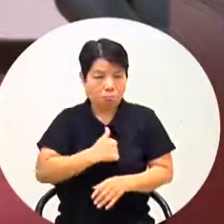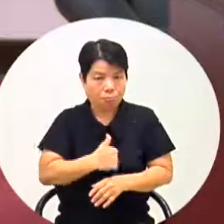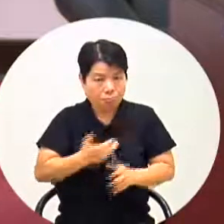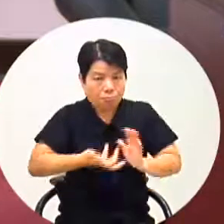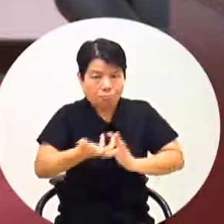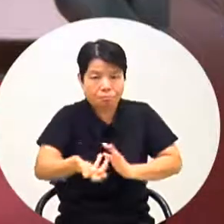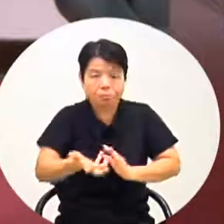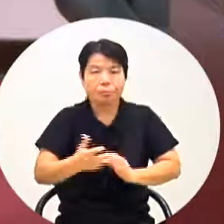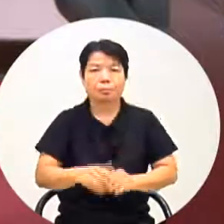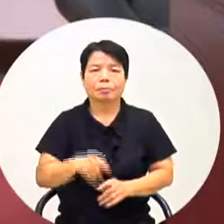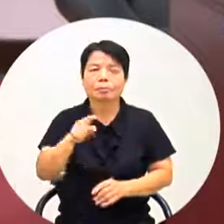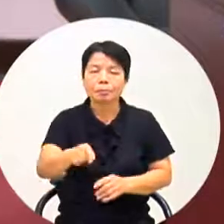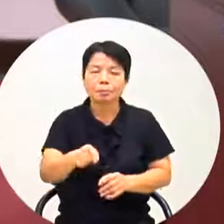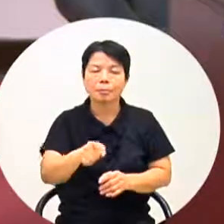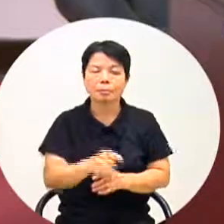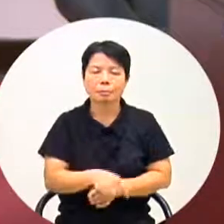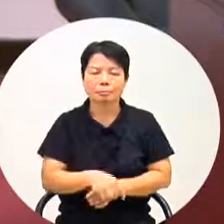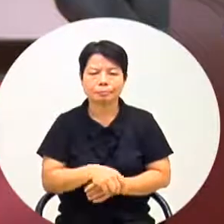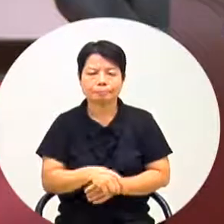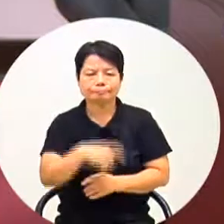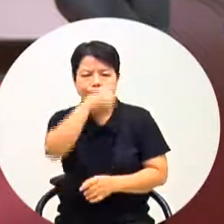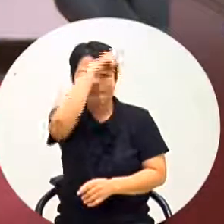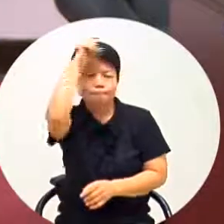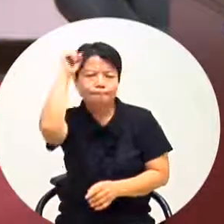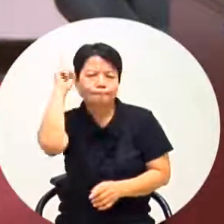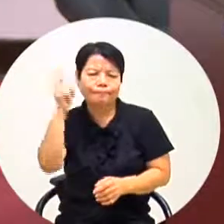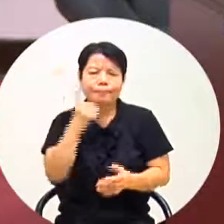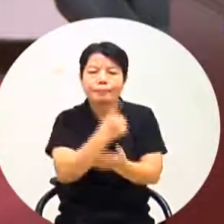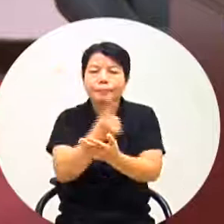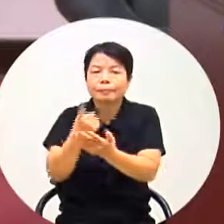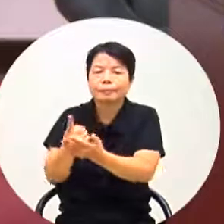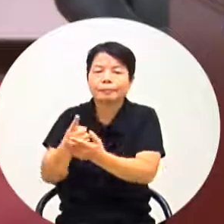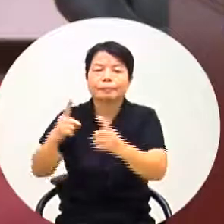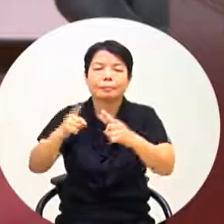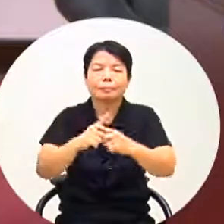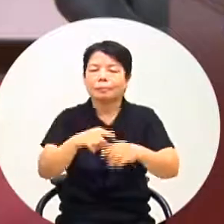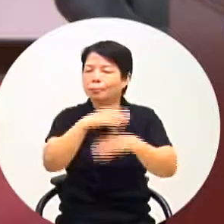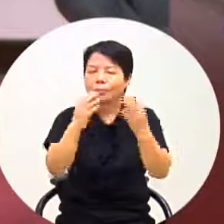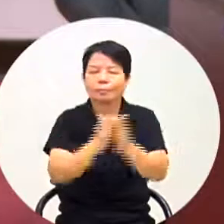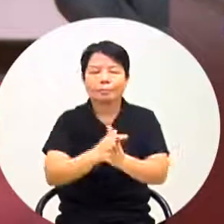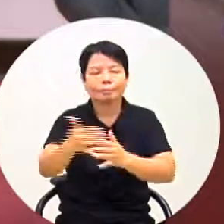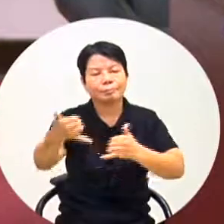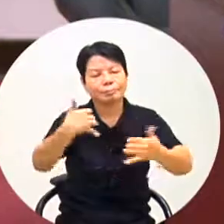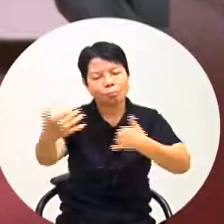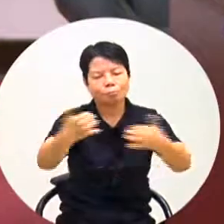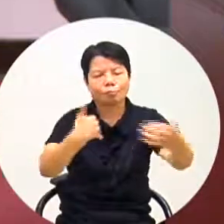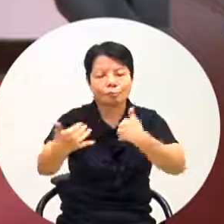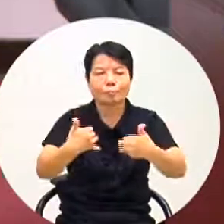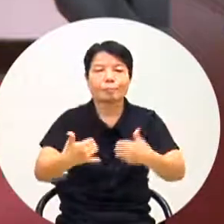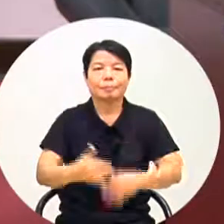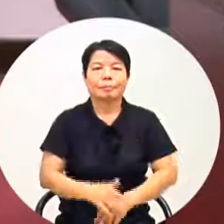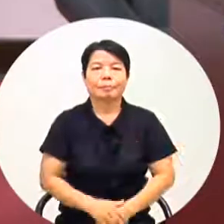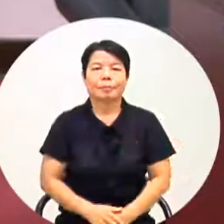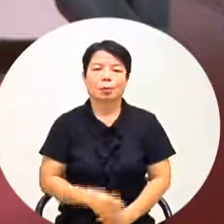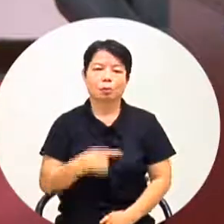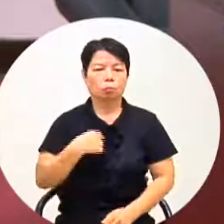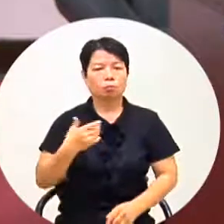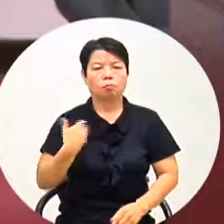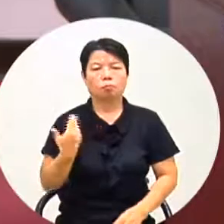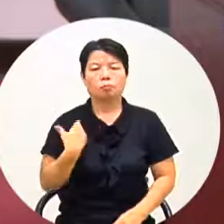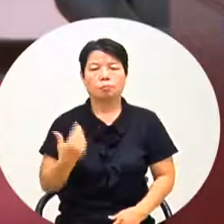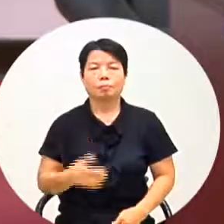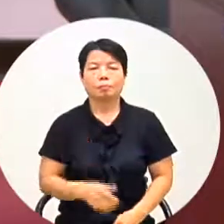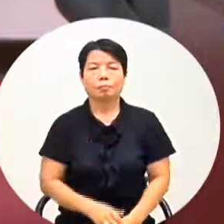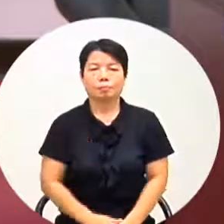这种疑问句的问号啊，几乎每个人都会提出来的。那我也不知道，看完